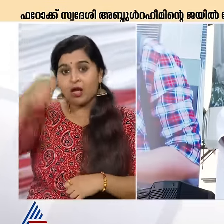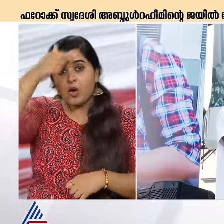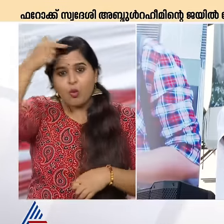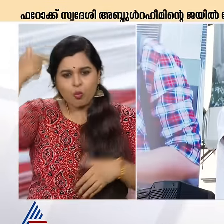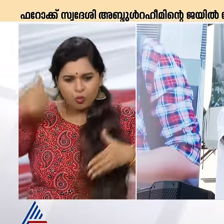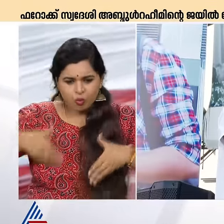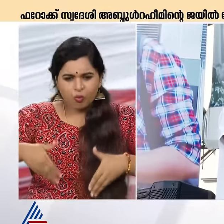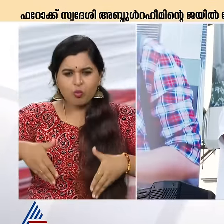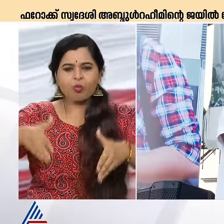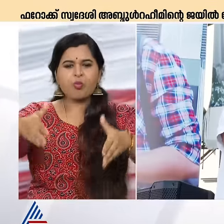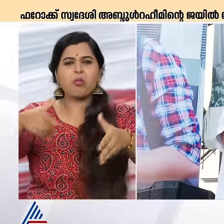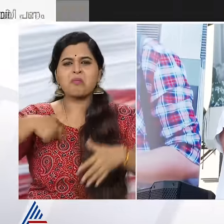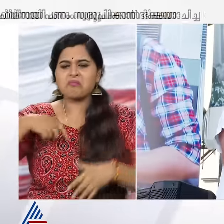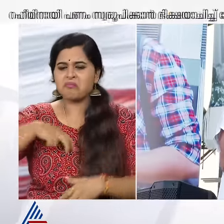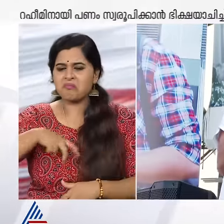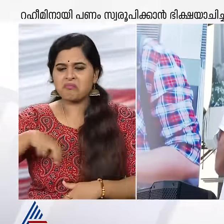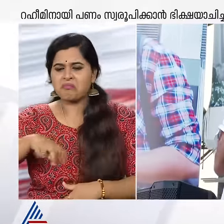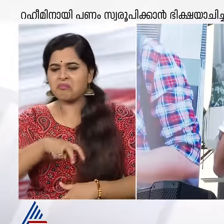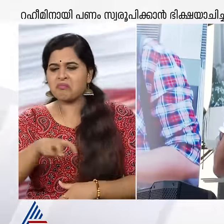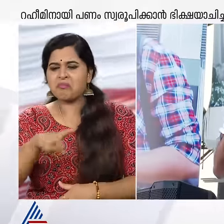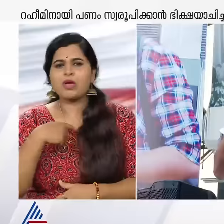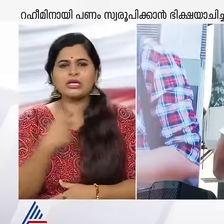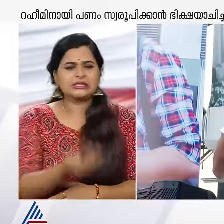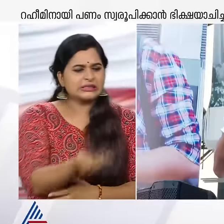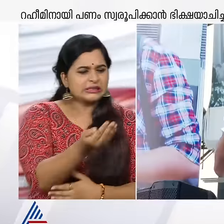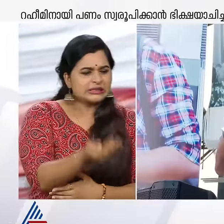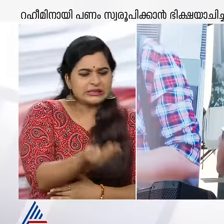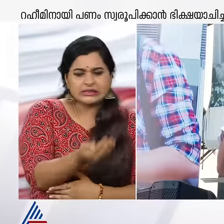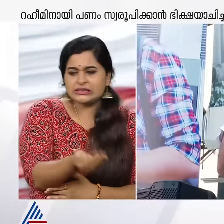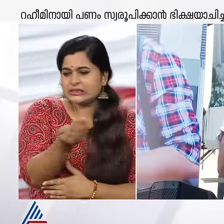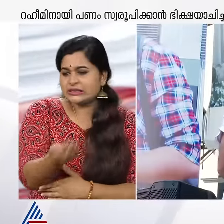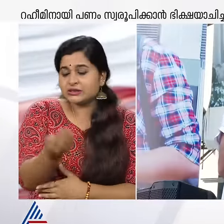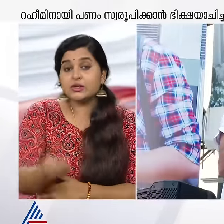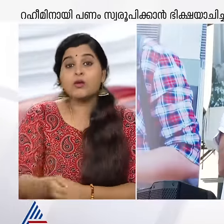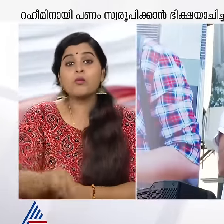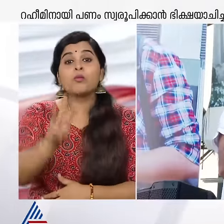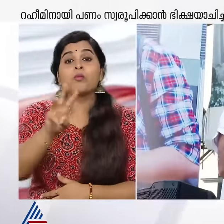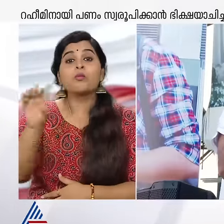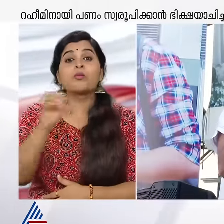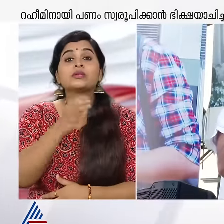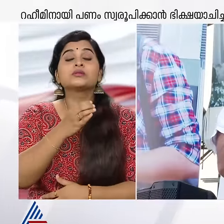യാചിച്ചുകൊണ്ട് ബാക്കി 30 കോടി രൂപയോളം സമാഹരിക്കാൻ വേണ്ടിയുള്ള